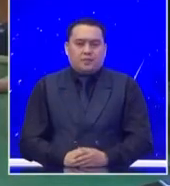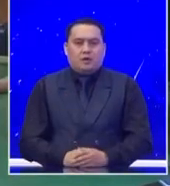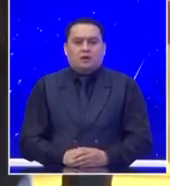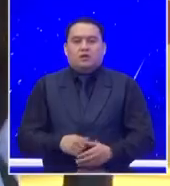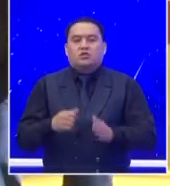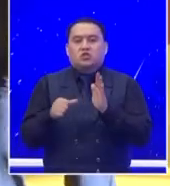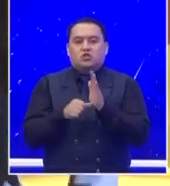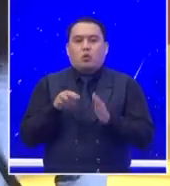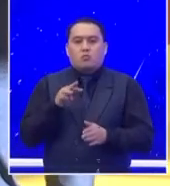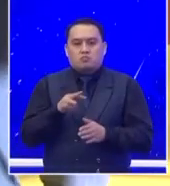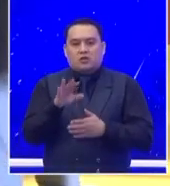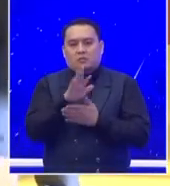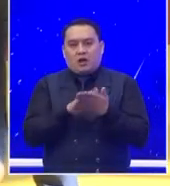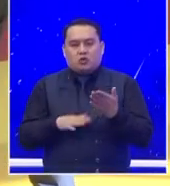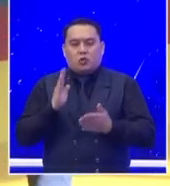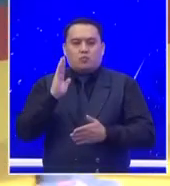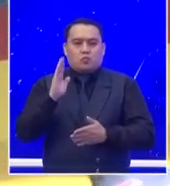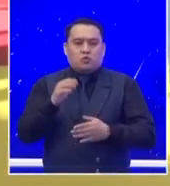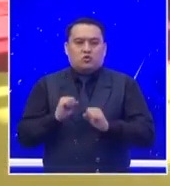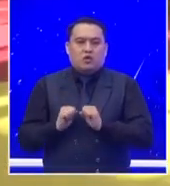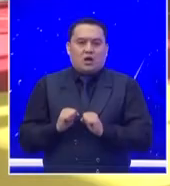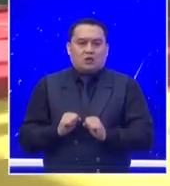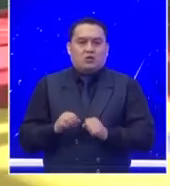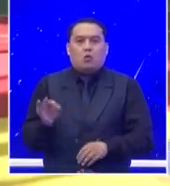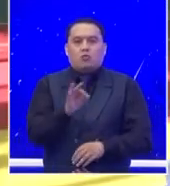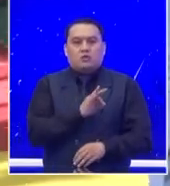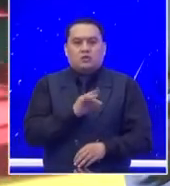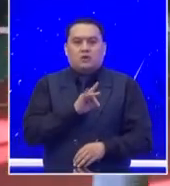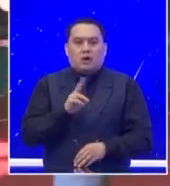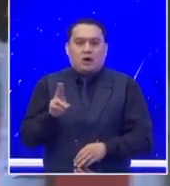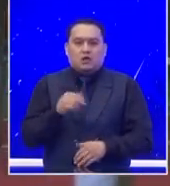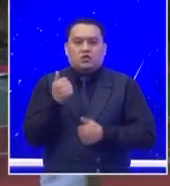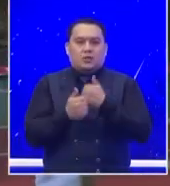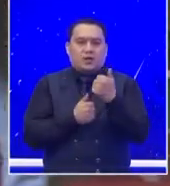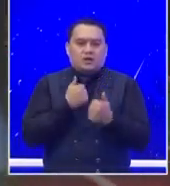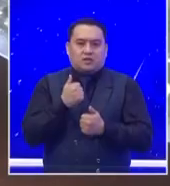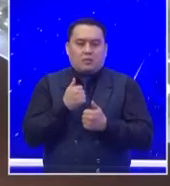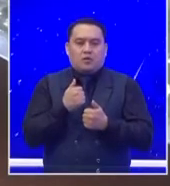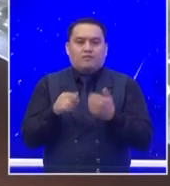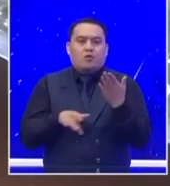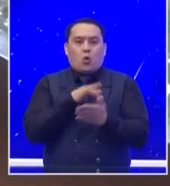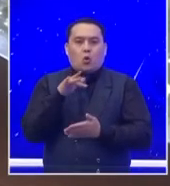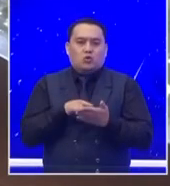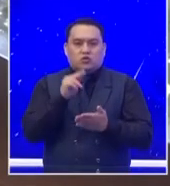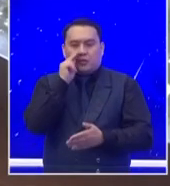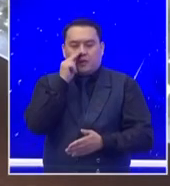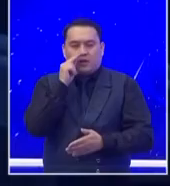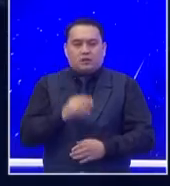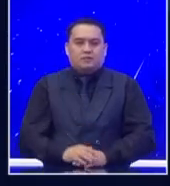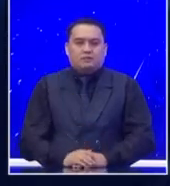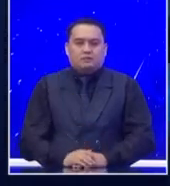до 6 марта, а самые лучшие спортсмены поедут защищать честь своей области на республиканском чемпионате. Он пройдет в городе Шымкент в конце